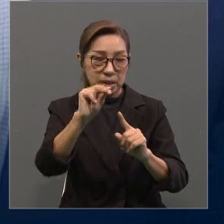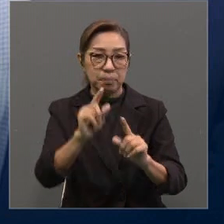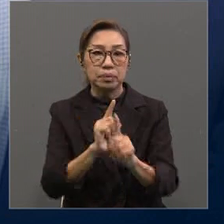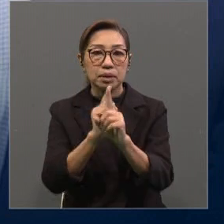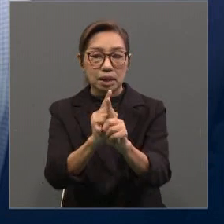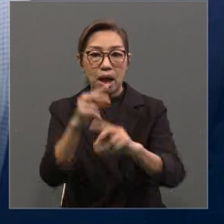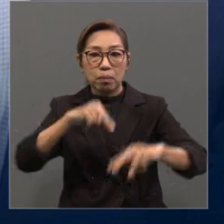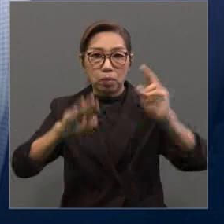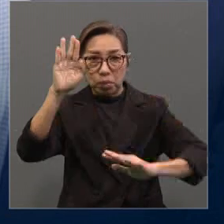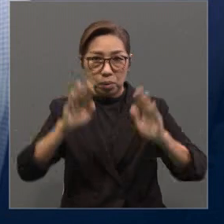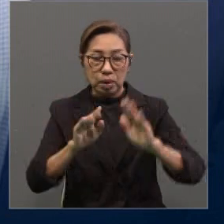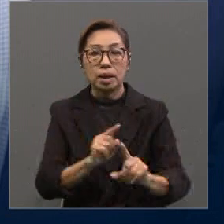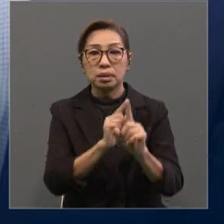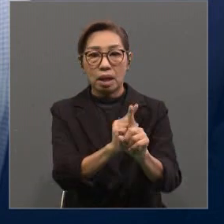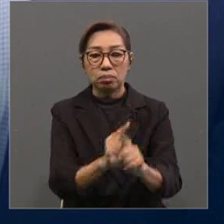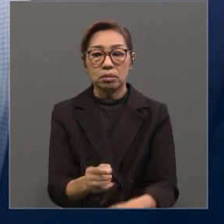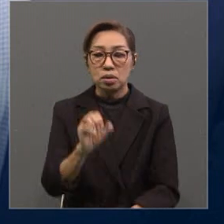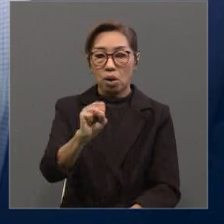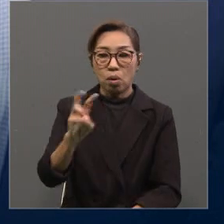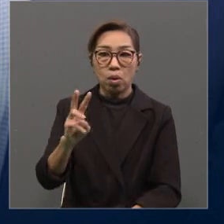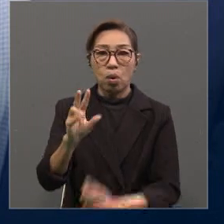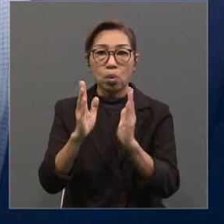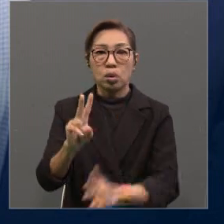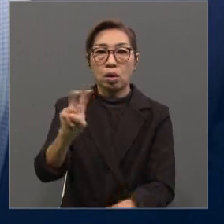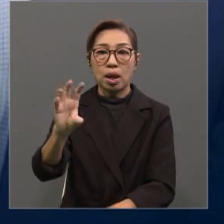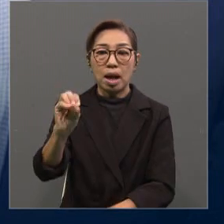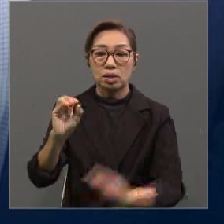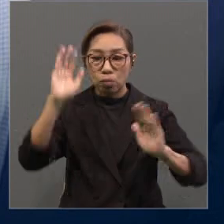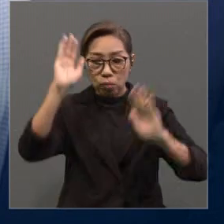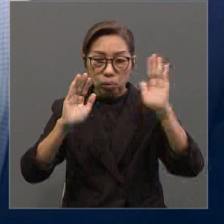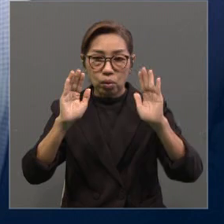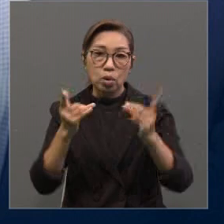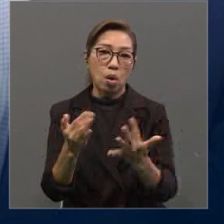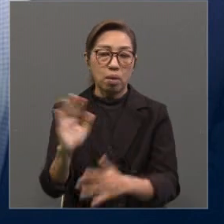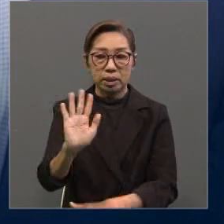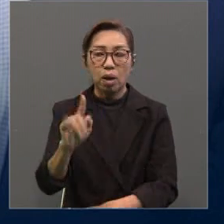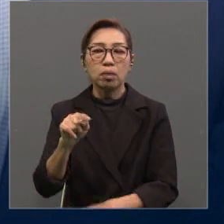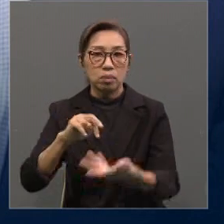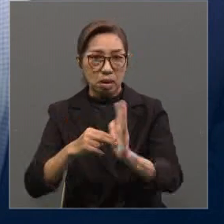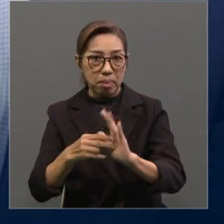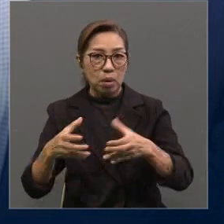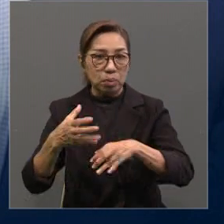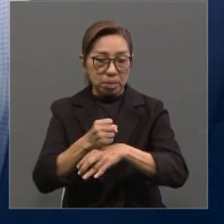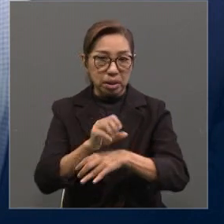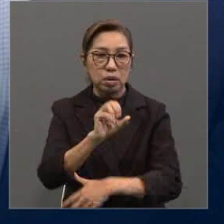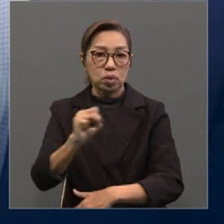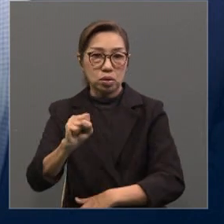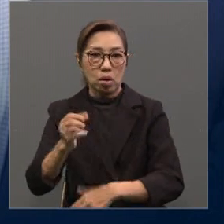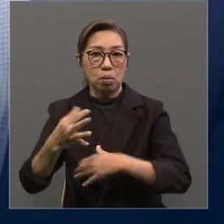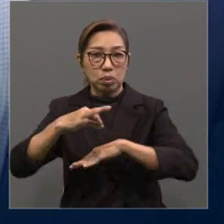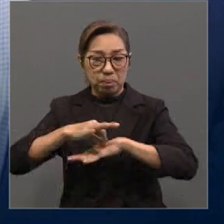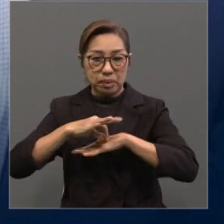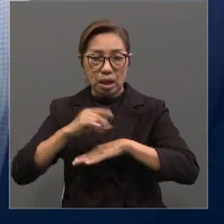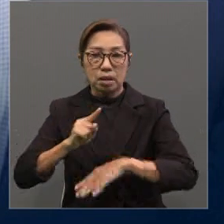ไม่ต้องรอให้สว250คนต้องออกเสียงและทำให้ท่านได้ทำหน้าที่ของพรรคและนักการเมืองได้อย่างมีความส